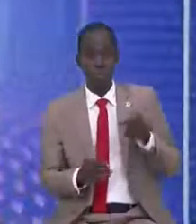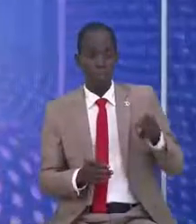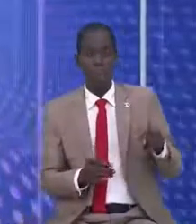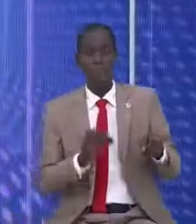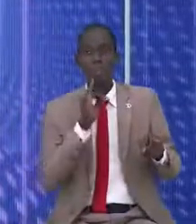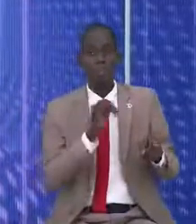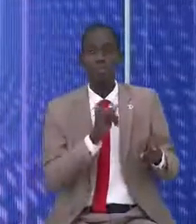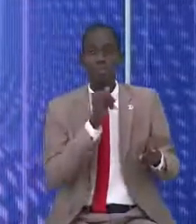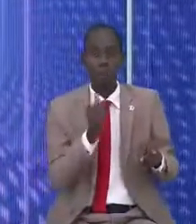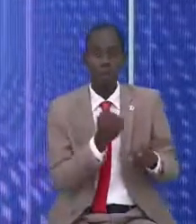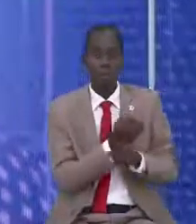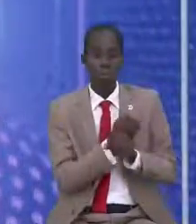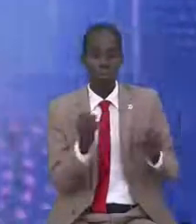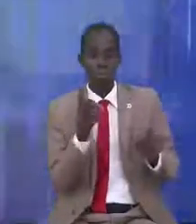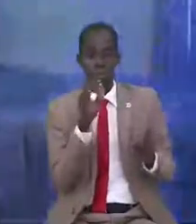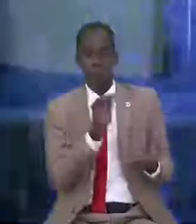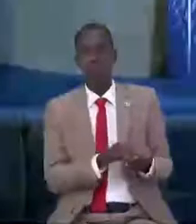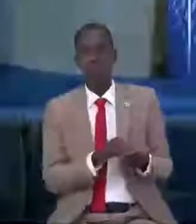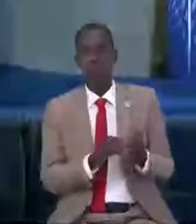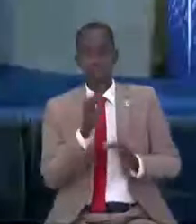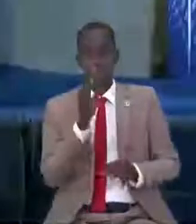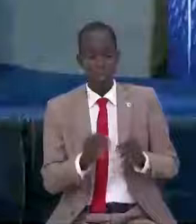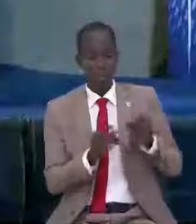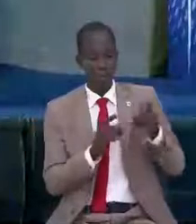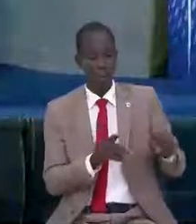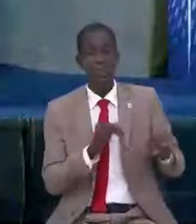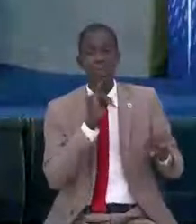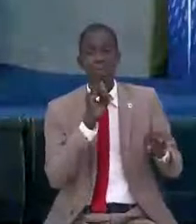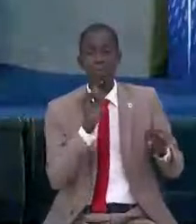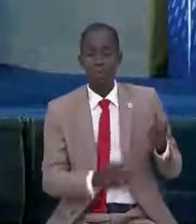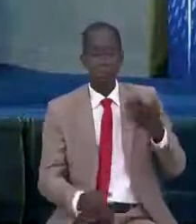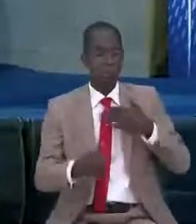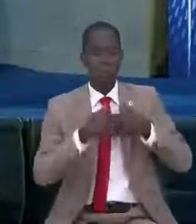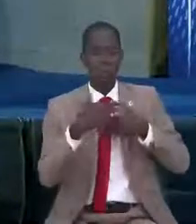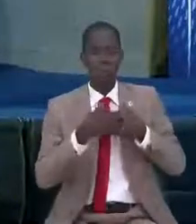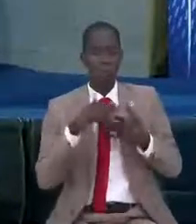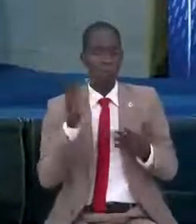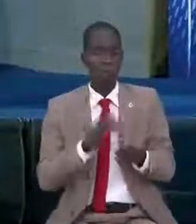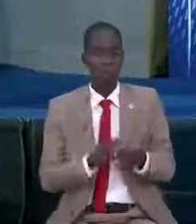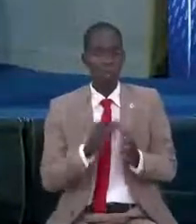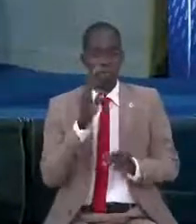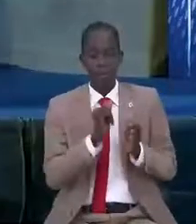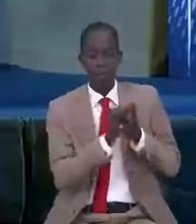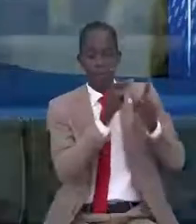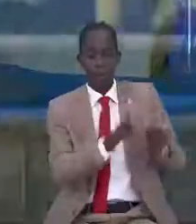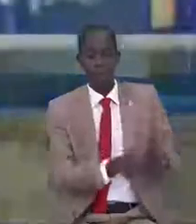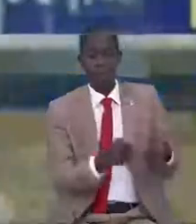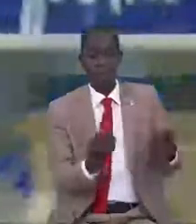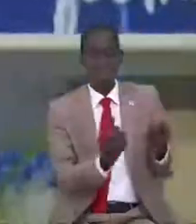S'il n'est plus revenu, s'il n'est plus converti, s'il n'est plus retourné, s'il est